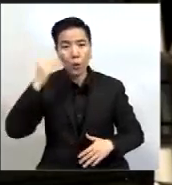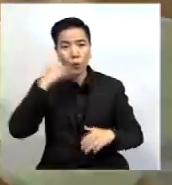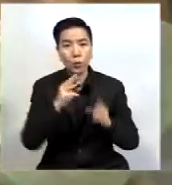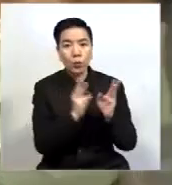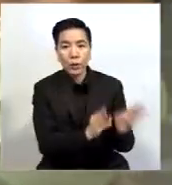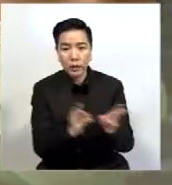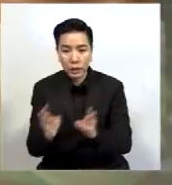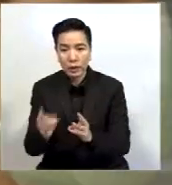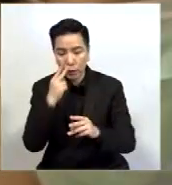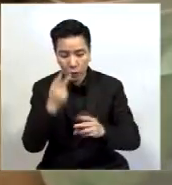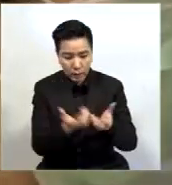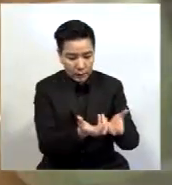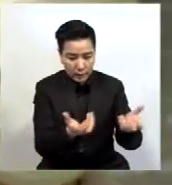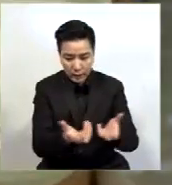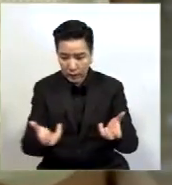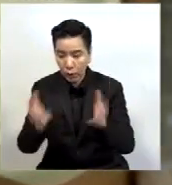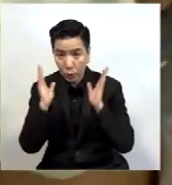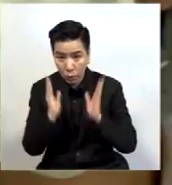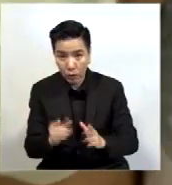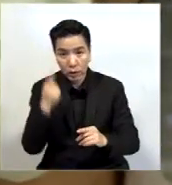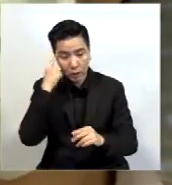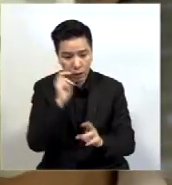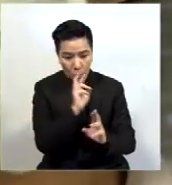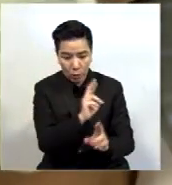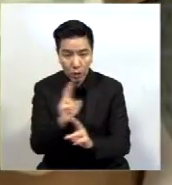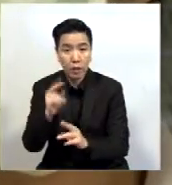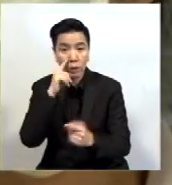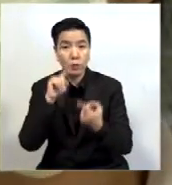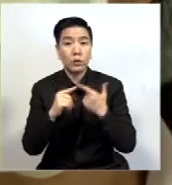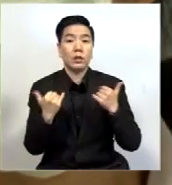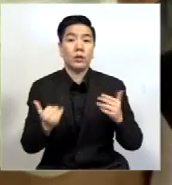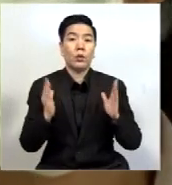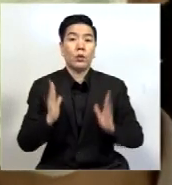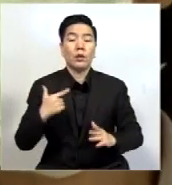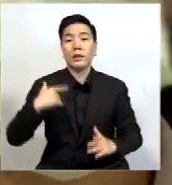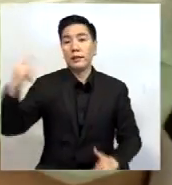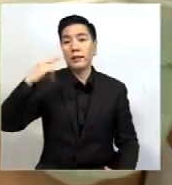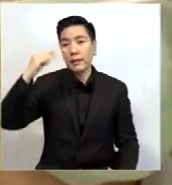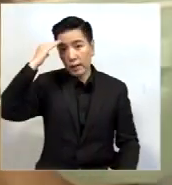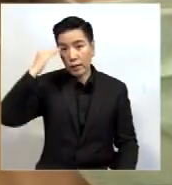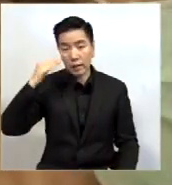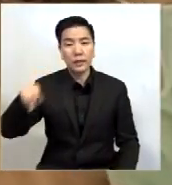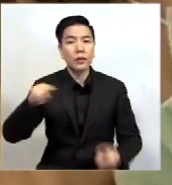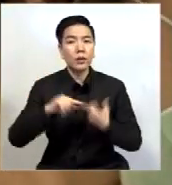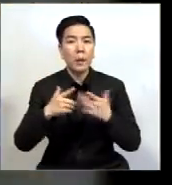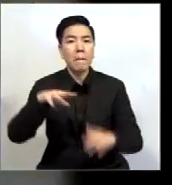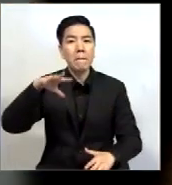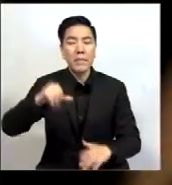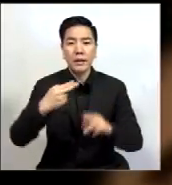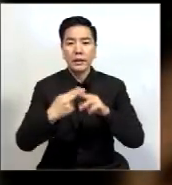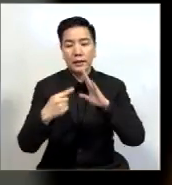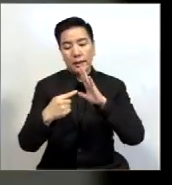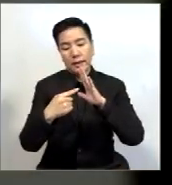กช่องทางคัดแยกบุคคลที่อยู่ในข่ายเฝ้าระวังส่วนคนที่เดินทางมาจากเกาหลีใต้โดยเฉพาะจากเมือง